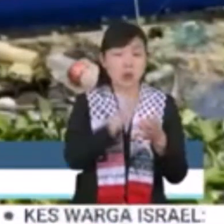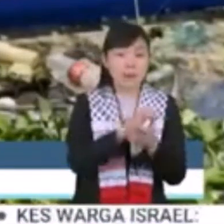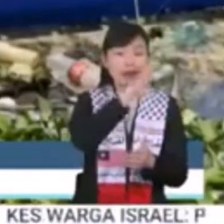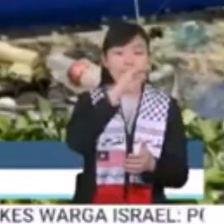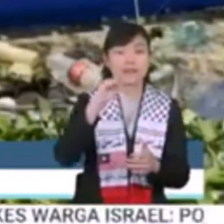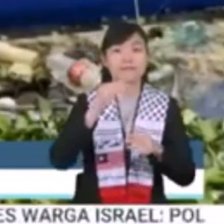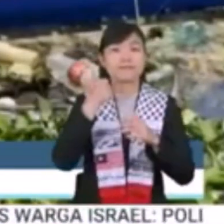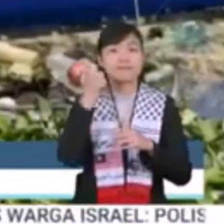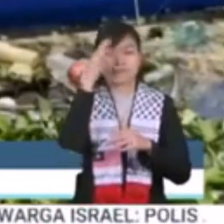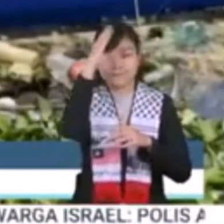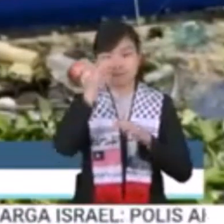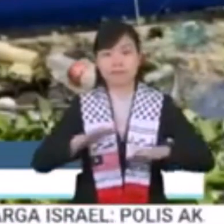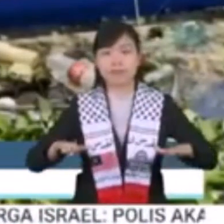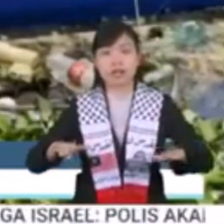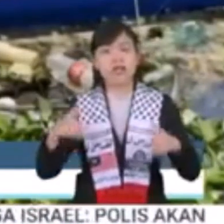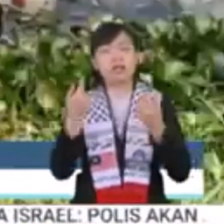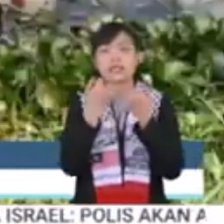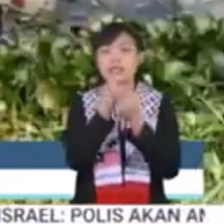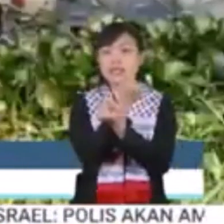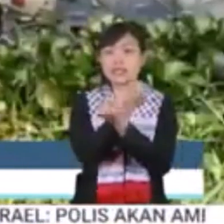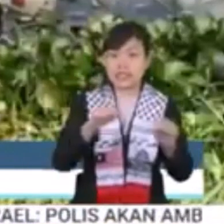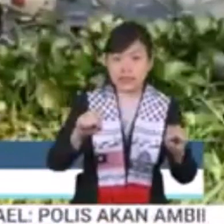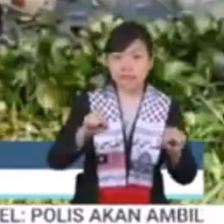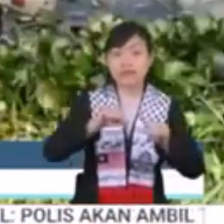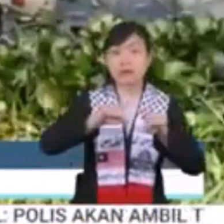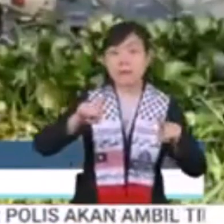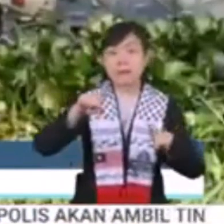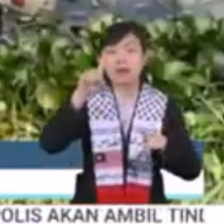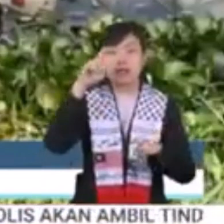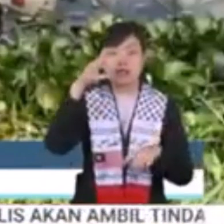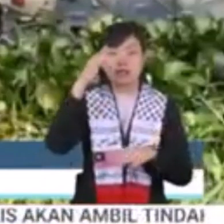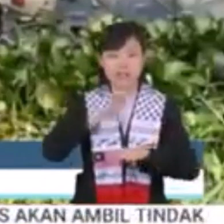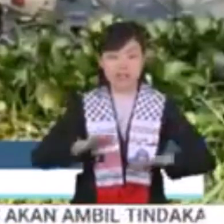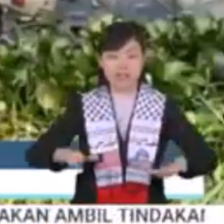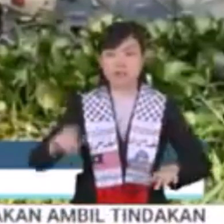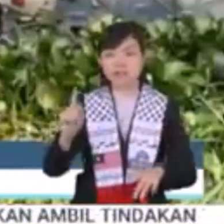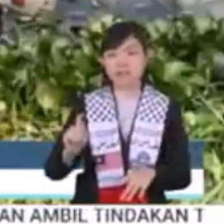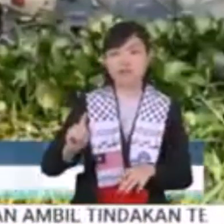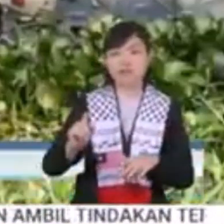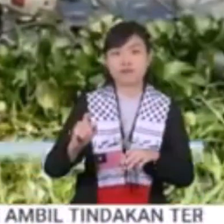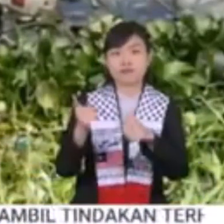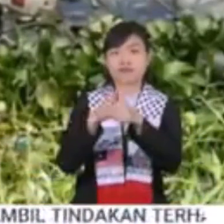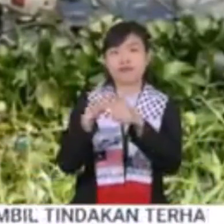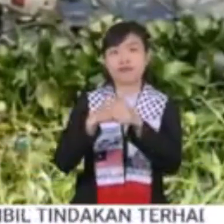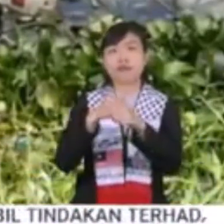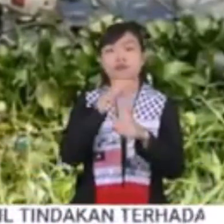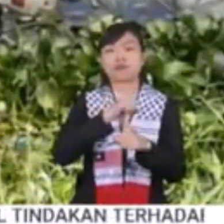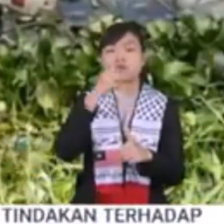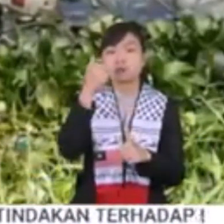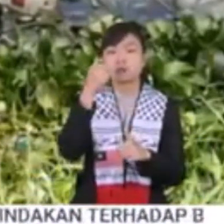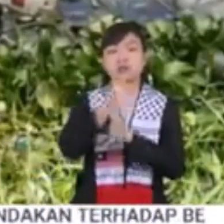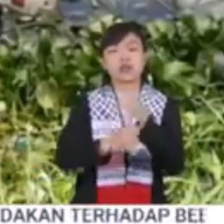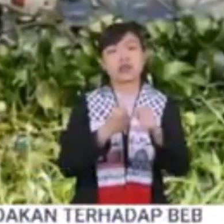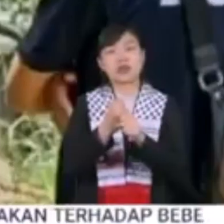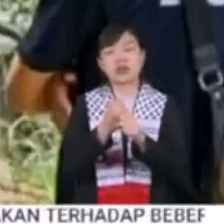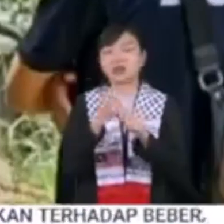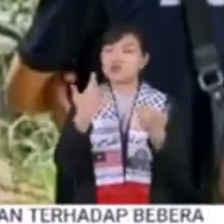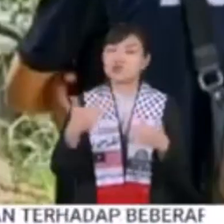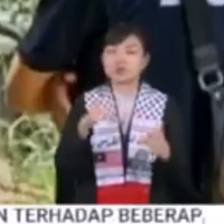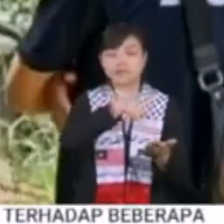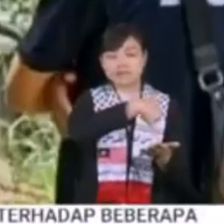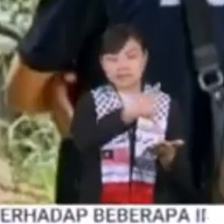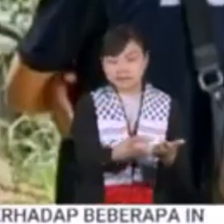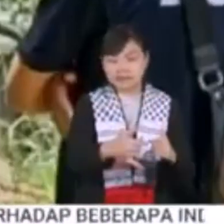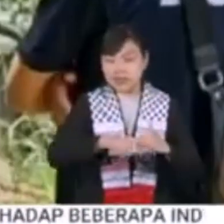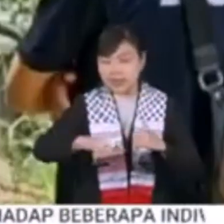berjaya menyelamatkan diri anak sulung pasangan itu yang berusia 10 tahun ditemui lemas satu k dari lokasi mereka terjatuh